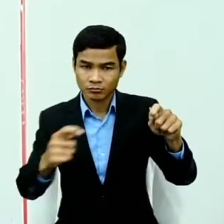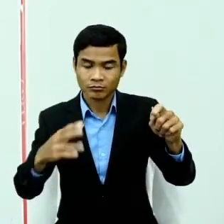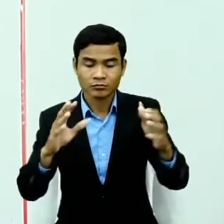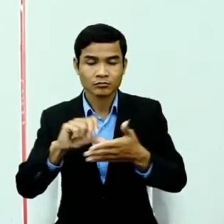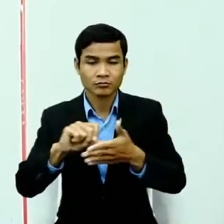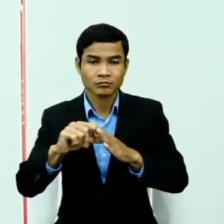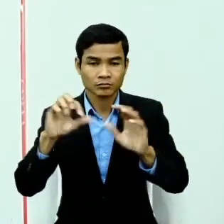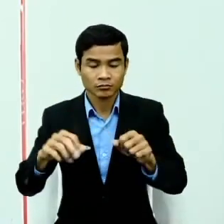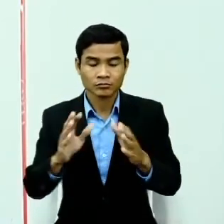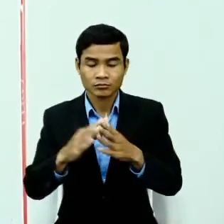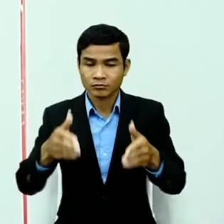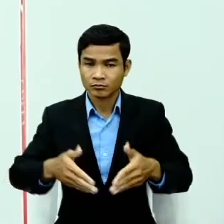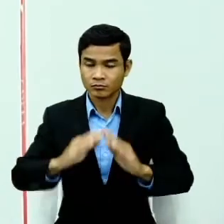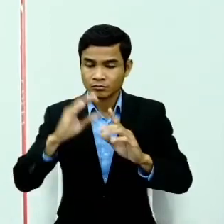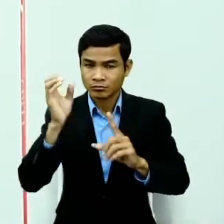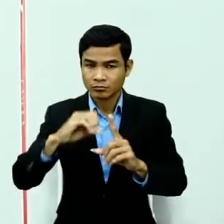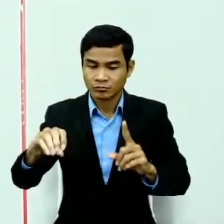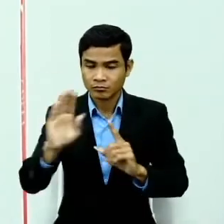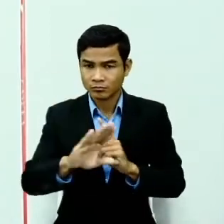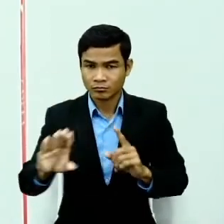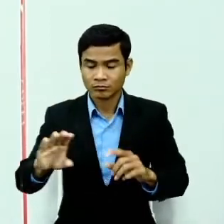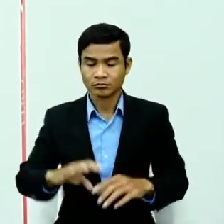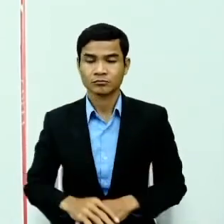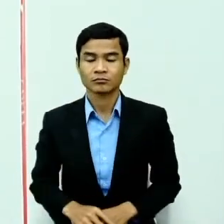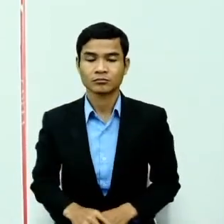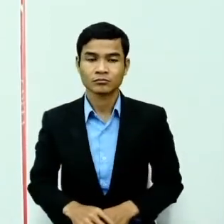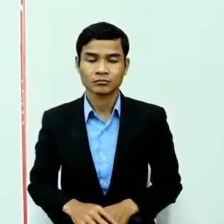chập đà ấm cà là bà chập đà ấm